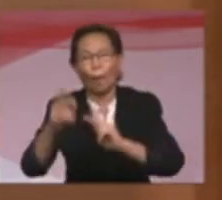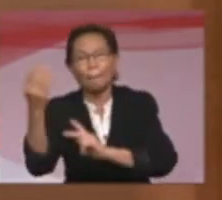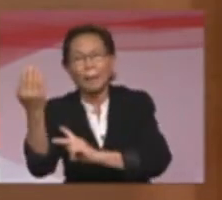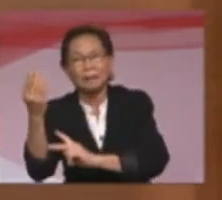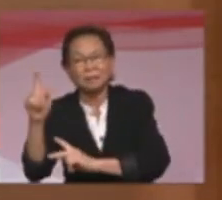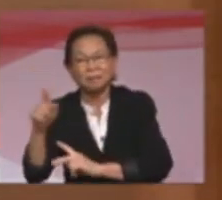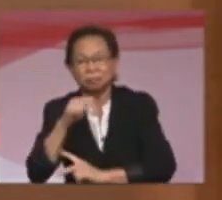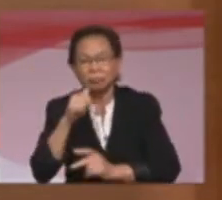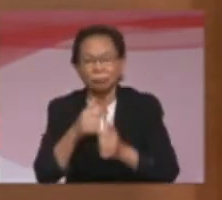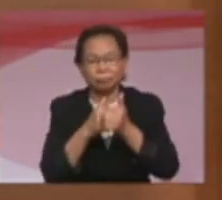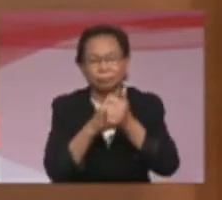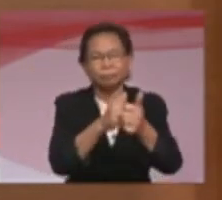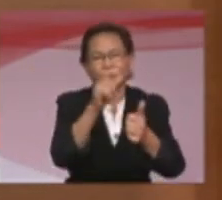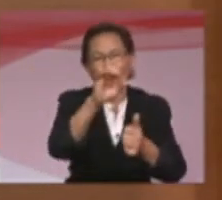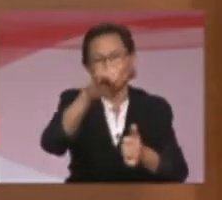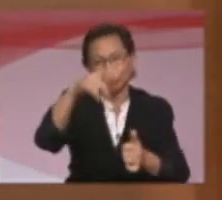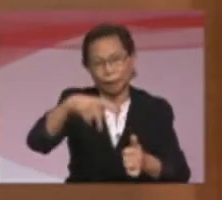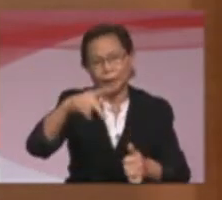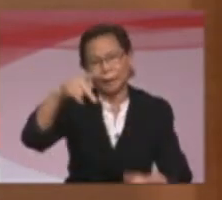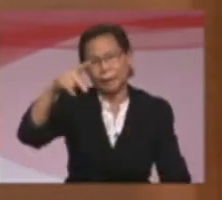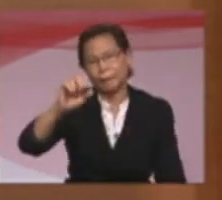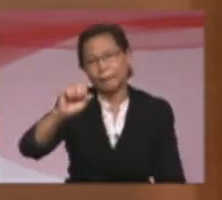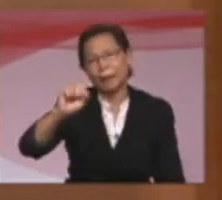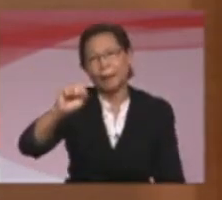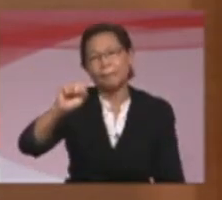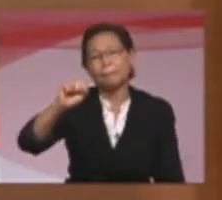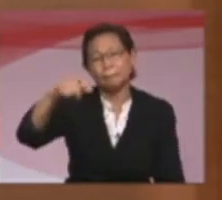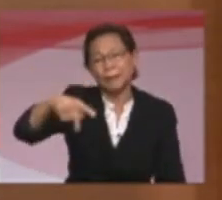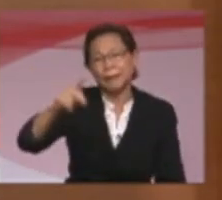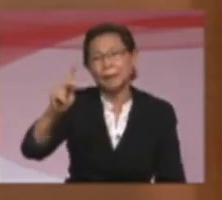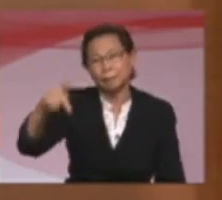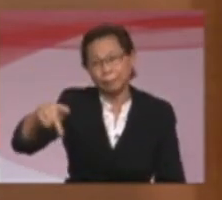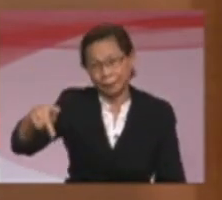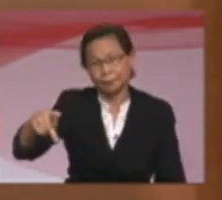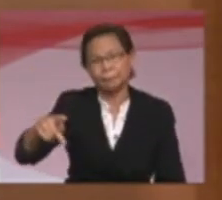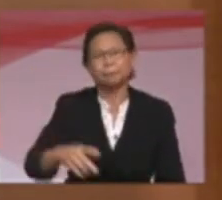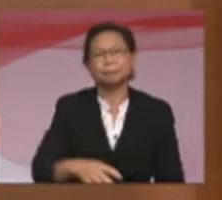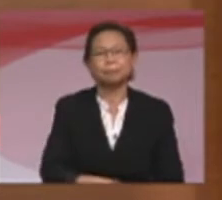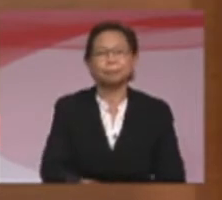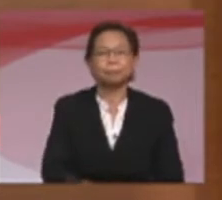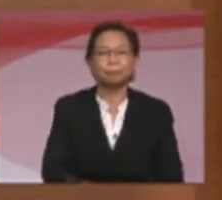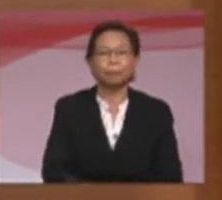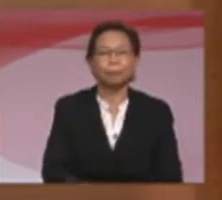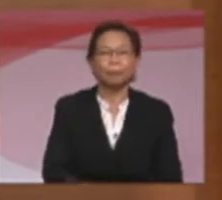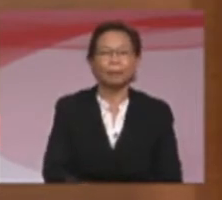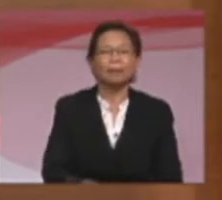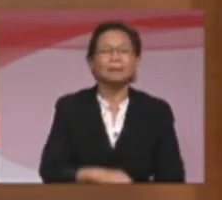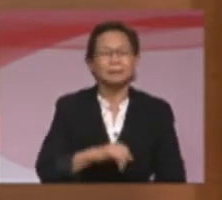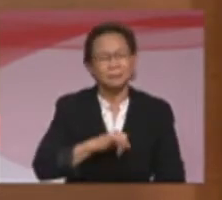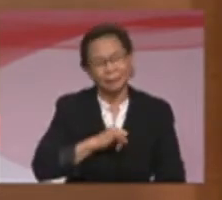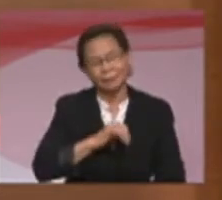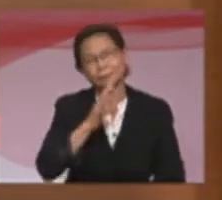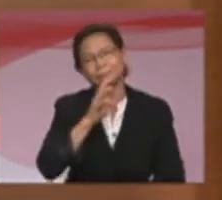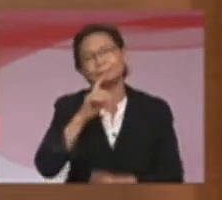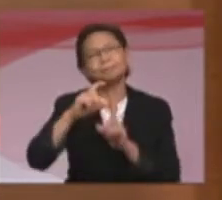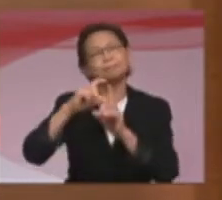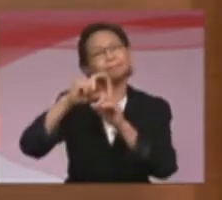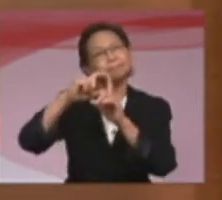tidak mematuhi SOP PKPP yang ditetapkan. Seperti yang saya katakan